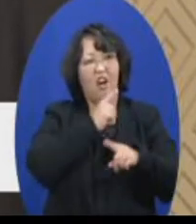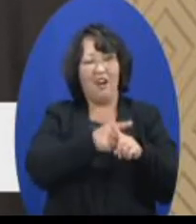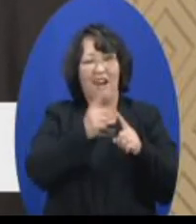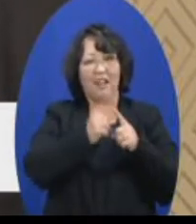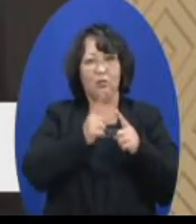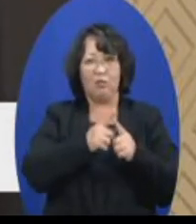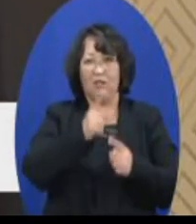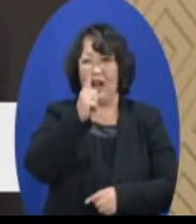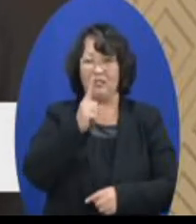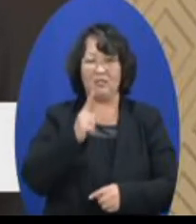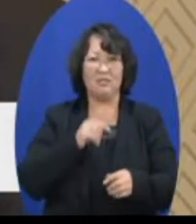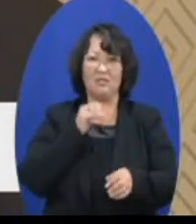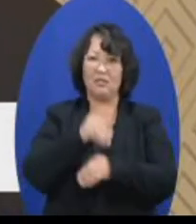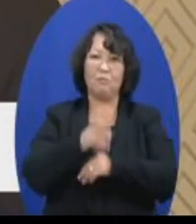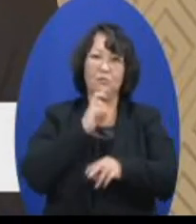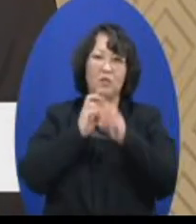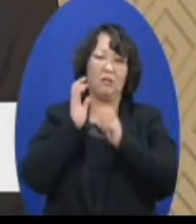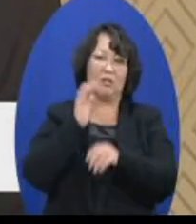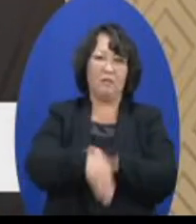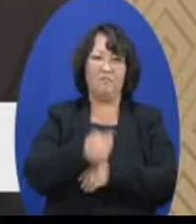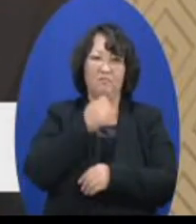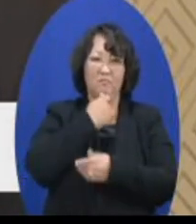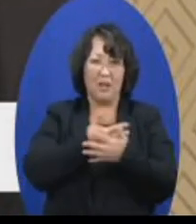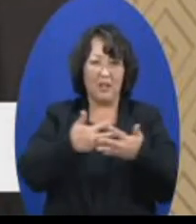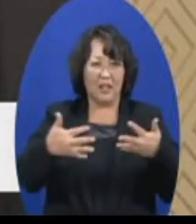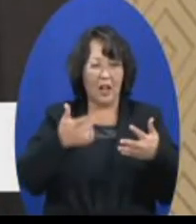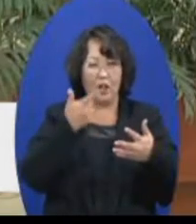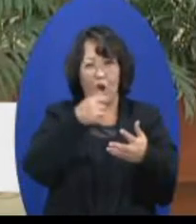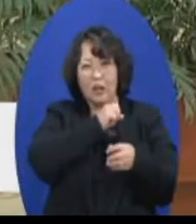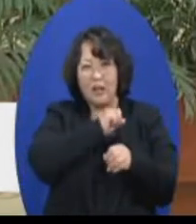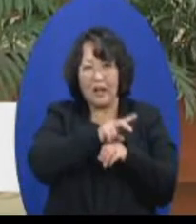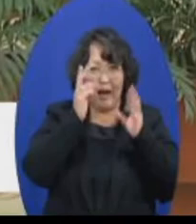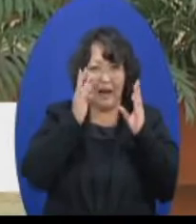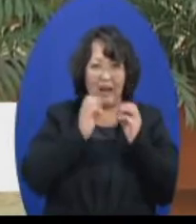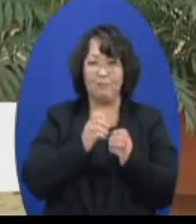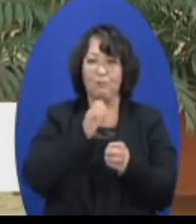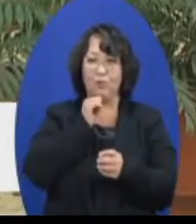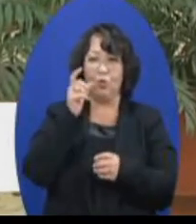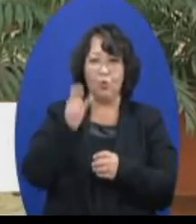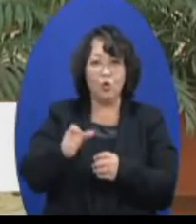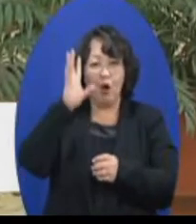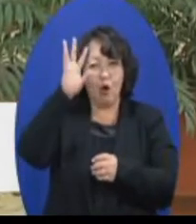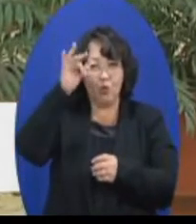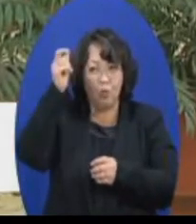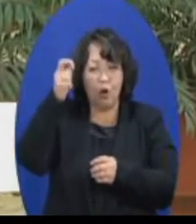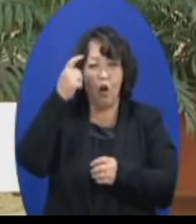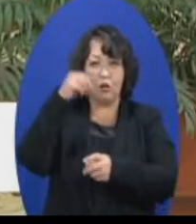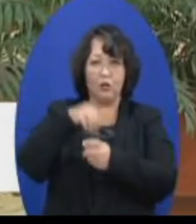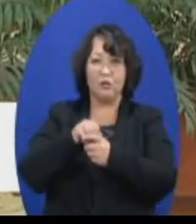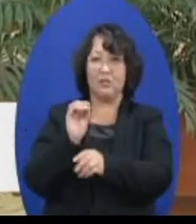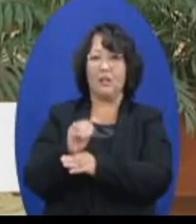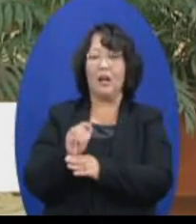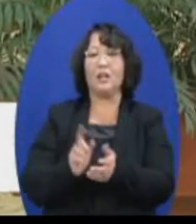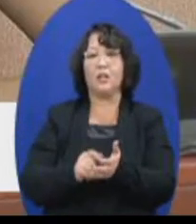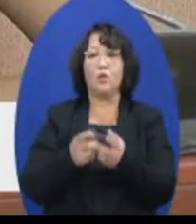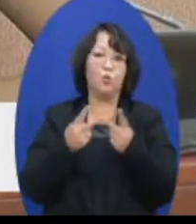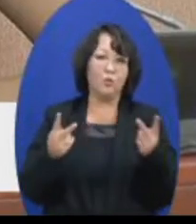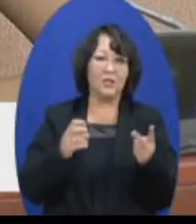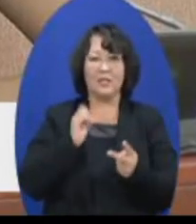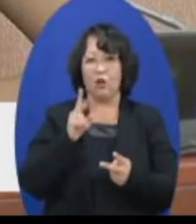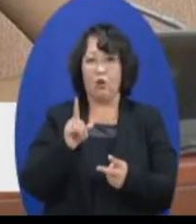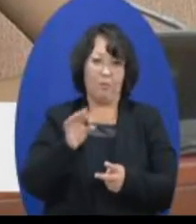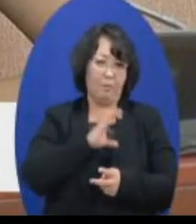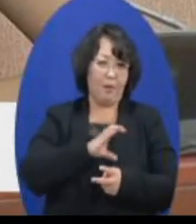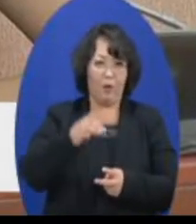тийм ээ ингээд одоо материалик зүйлтэй тэмцснээр бол тодорхой үрдүнд төрөхгүй. За үндэсний статистикийн хорооны мэдээлэлээр